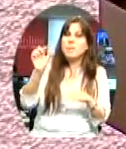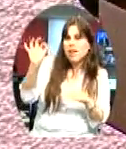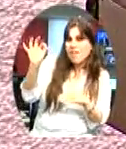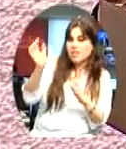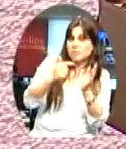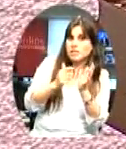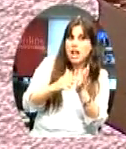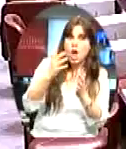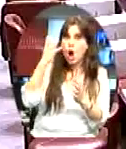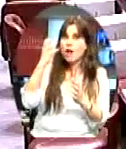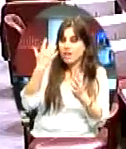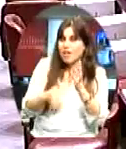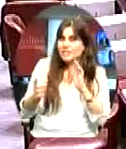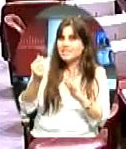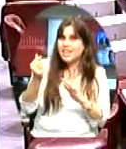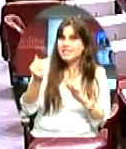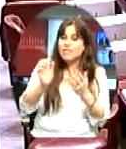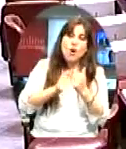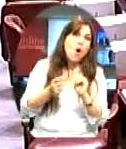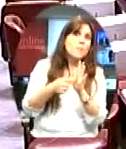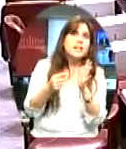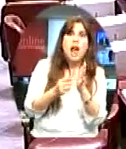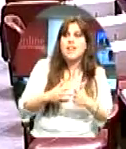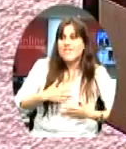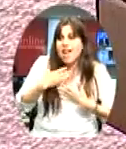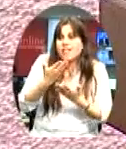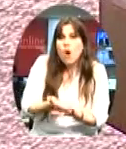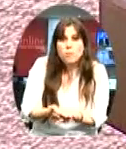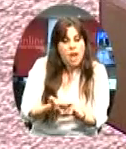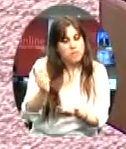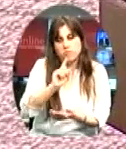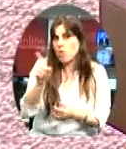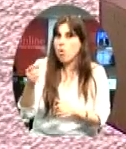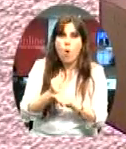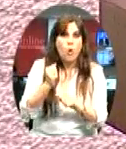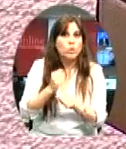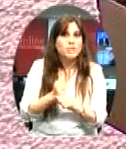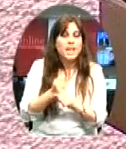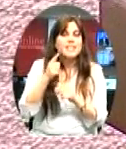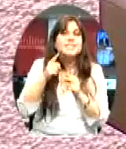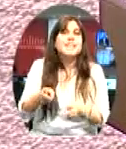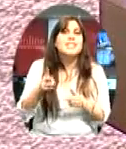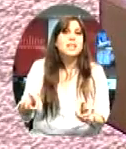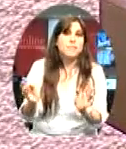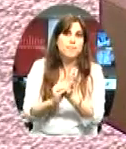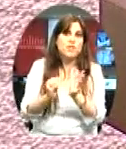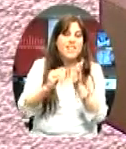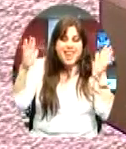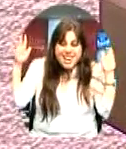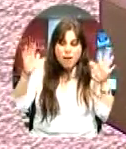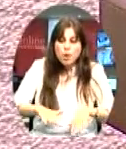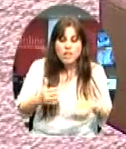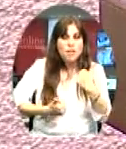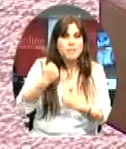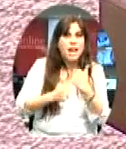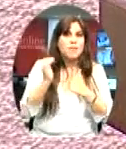להפסיד כסף. או מתוך פילנטרופיה, הוא עושה זאת באופן ציני כדי למוטט את מתחריו,